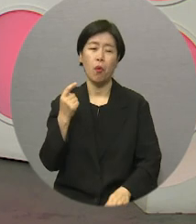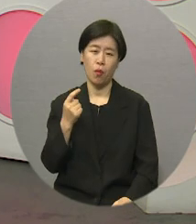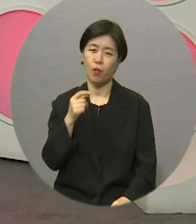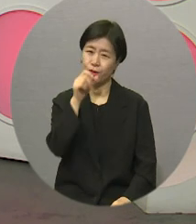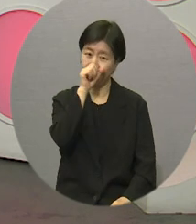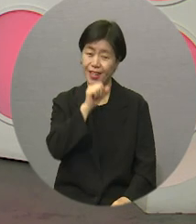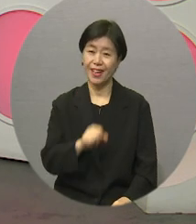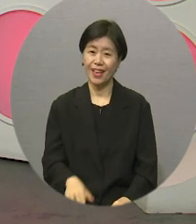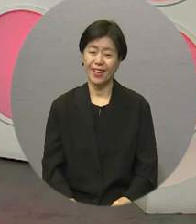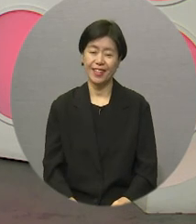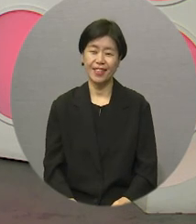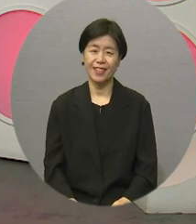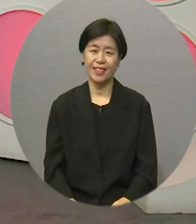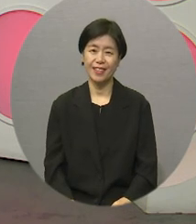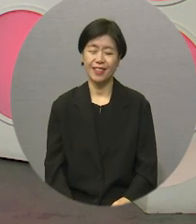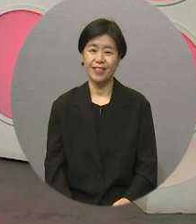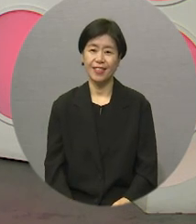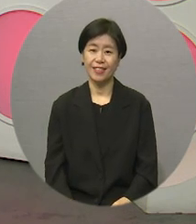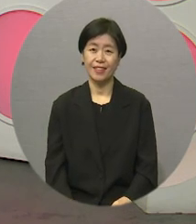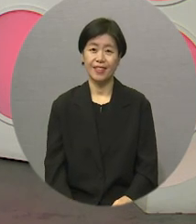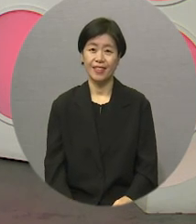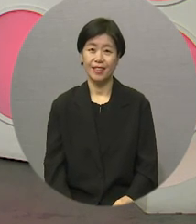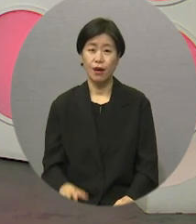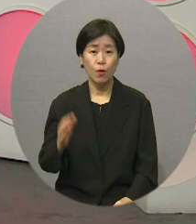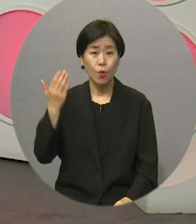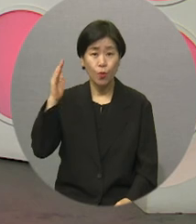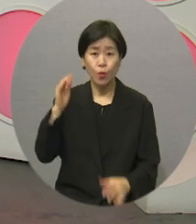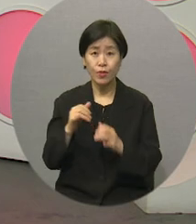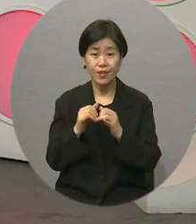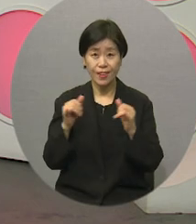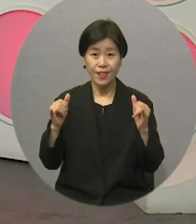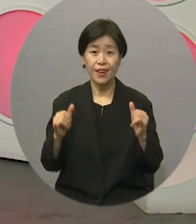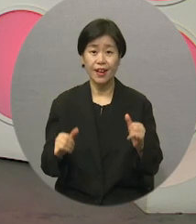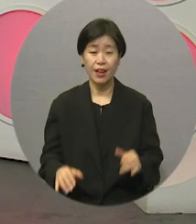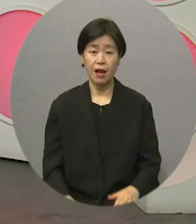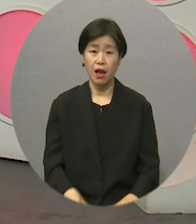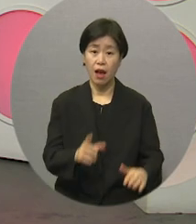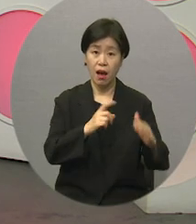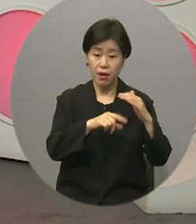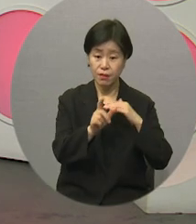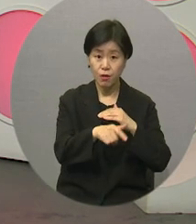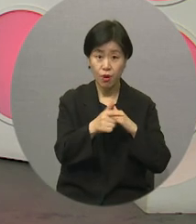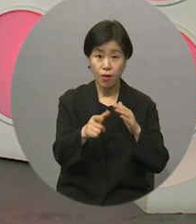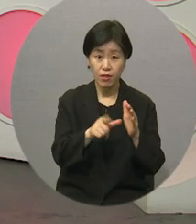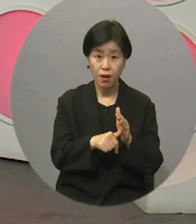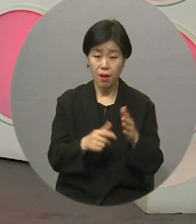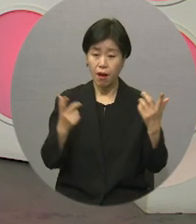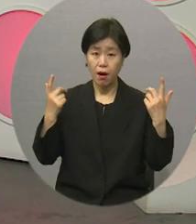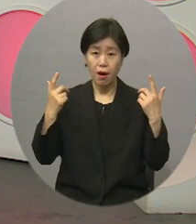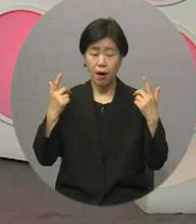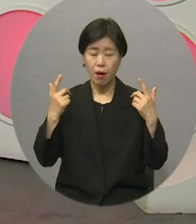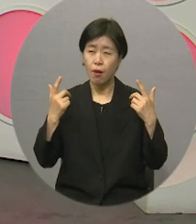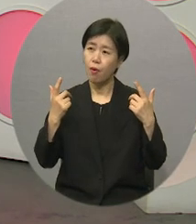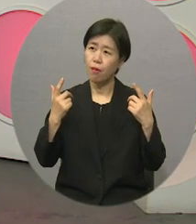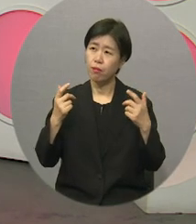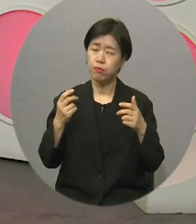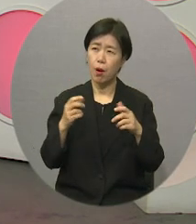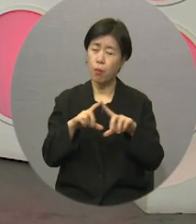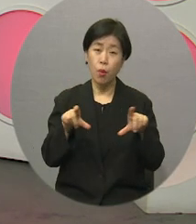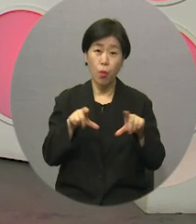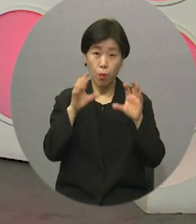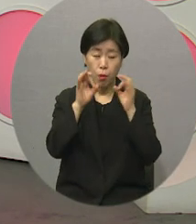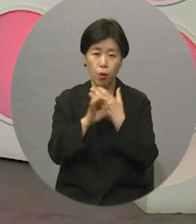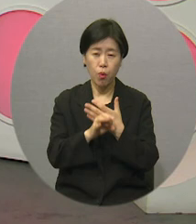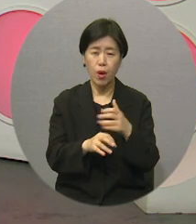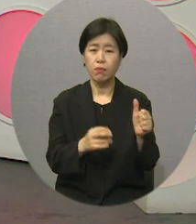와이프라면 갖는 마음이겠지만 어쩌면 요즘은 현대 생활에 아침 저녁 실은 여자도 같이 일하잖아요. 어떻게 준호 씨 와이프도